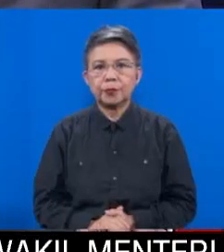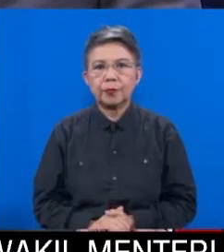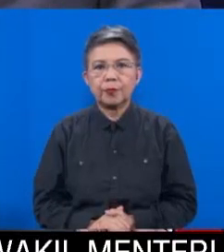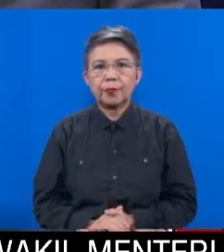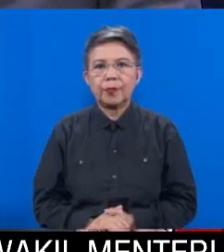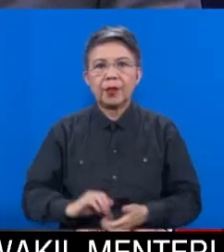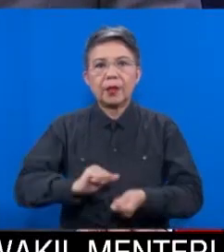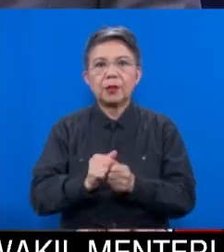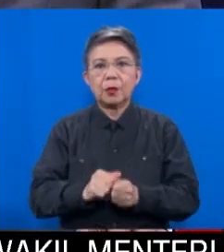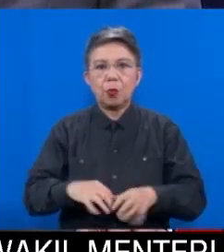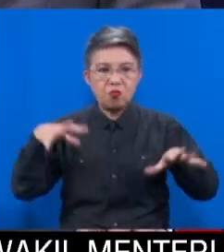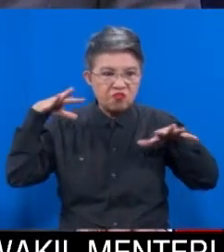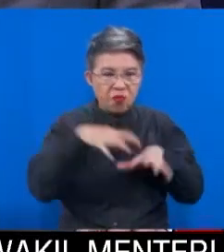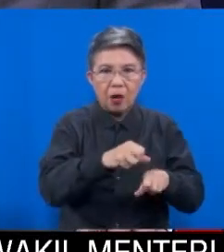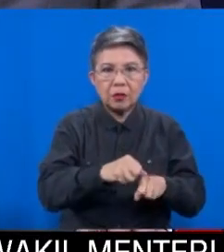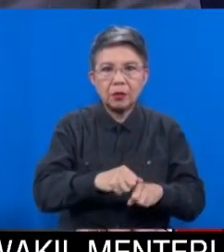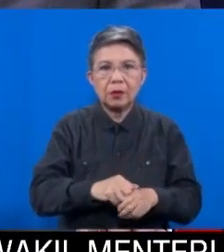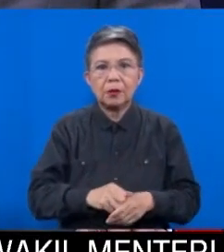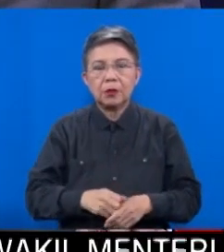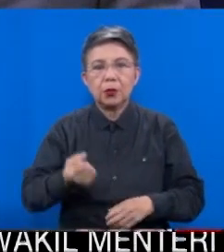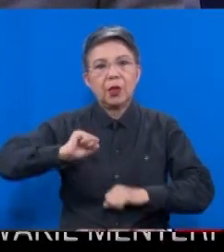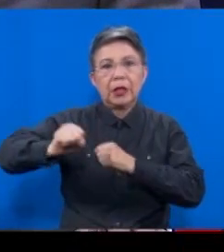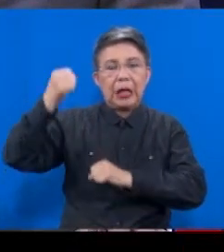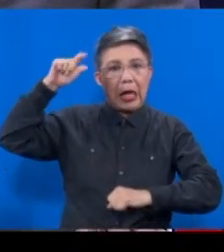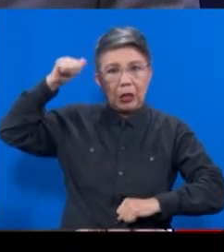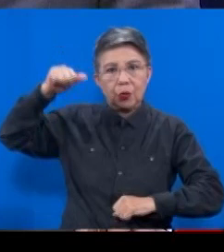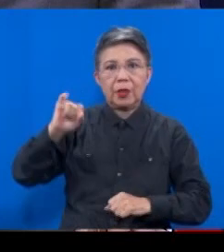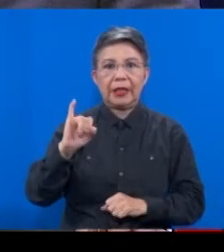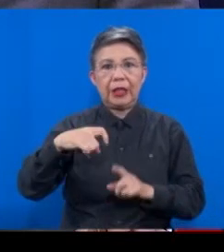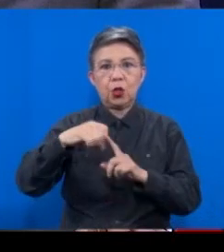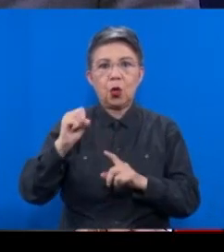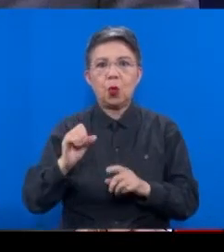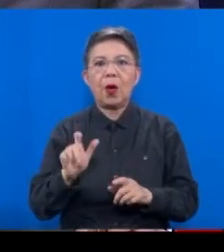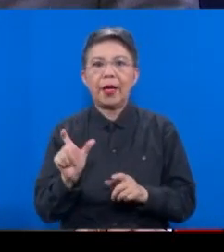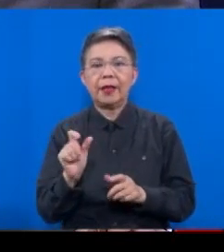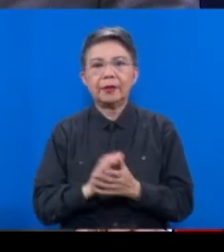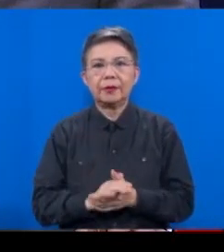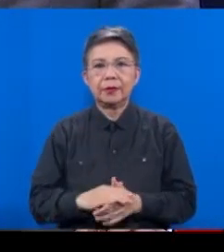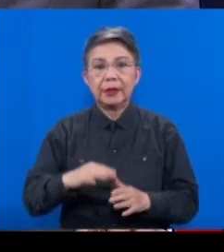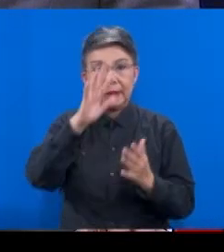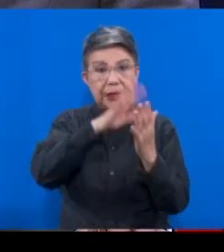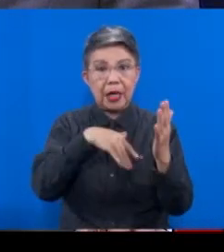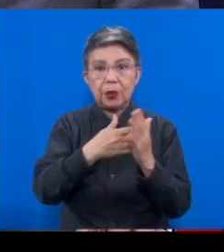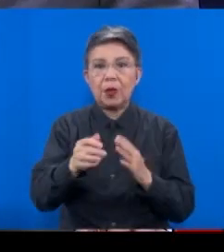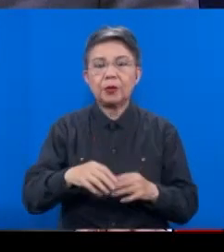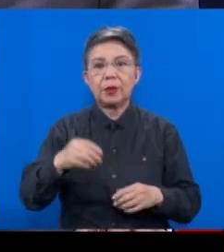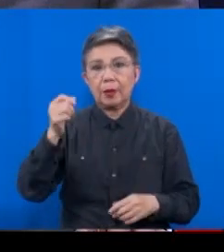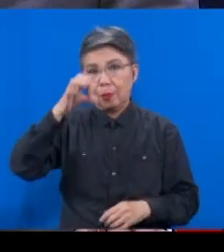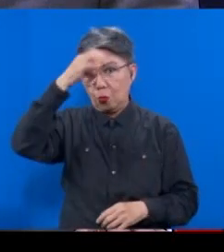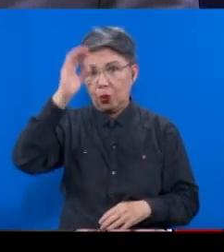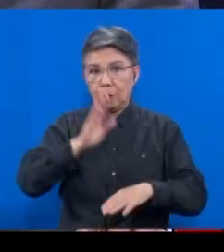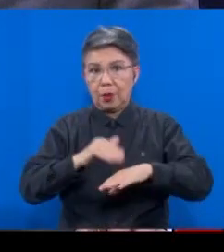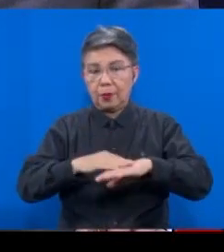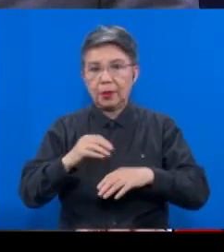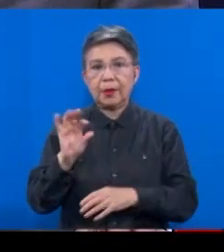Kita ke kasus dugaan pengeroyokan yang melibatkan aktor laga Iko Uwais. Selasa 14 Juni, Iko Uwais dijadwalkan menjalani pemeriksaan di Polres